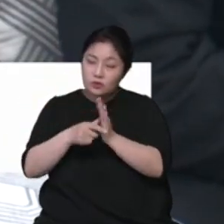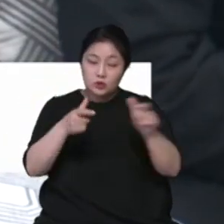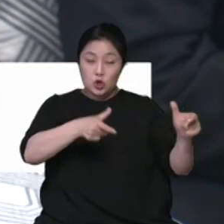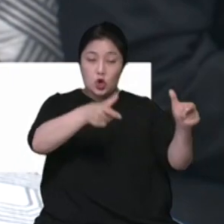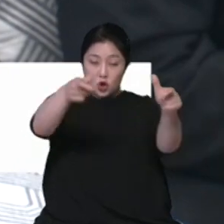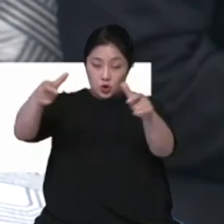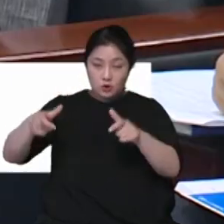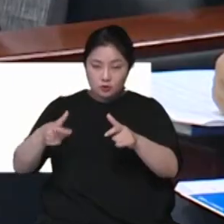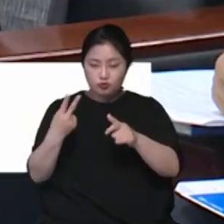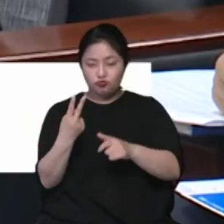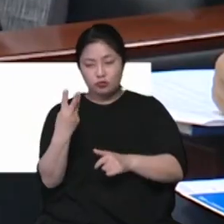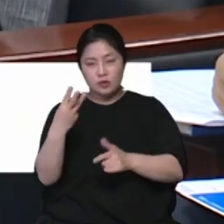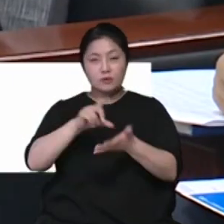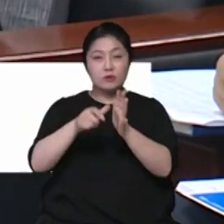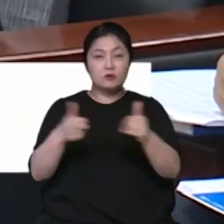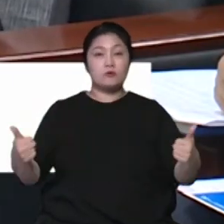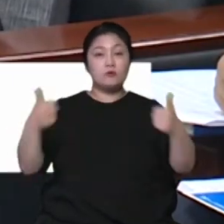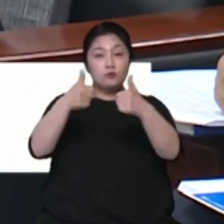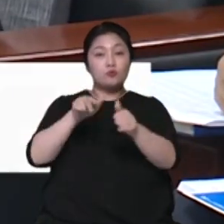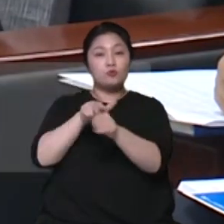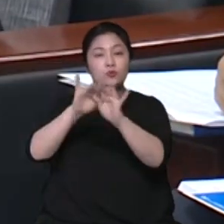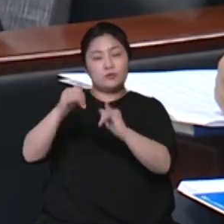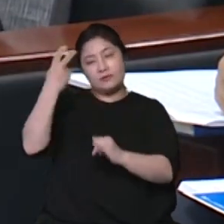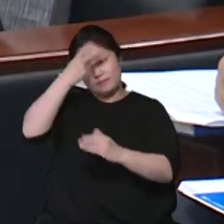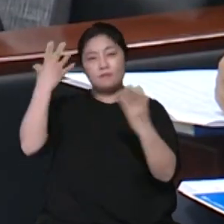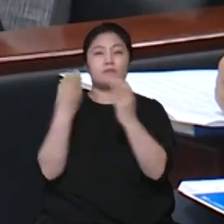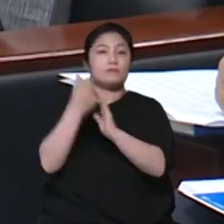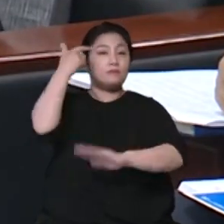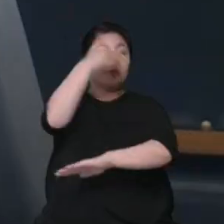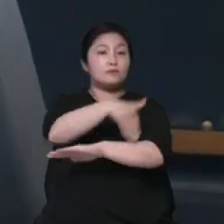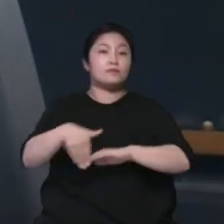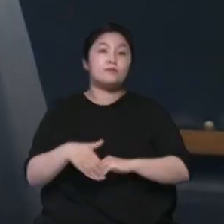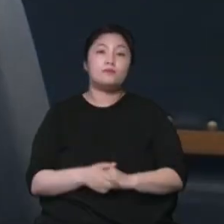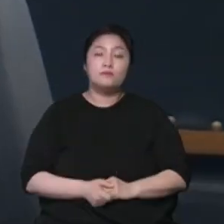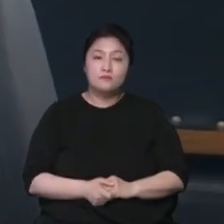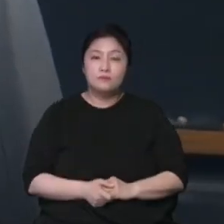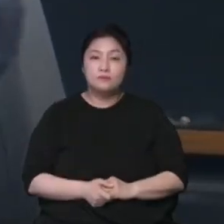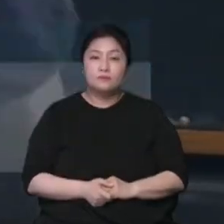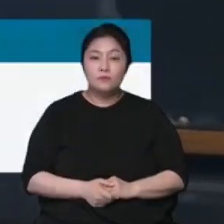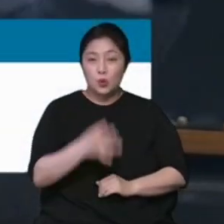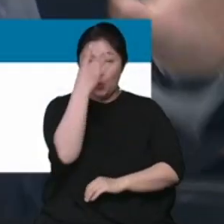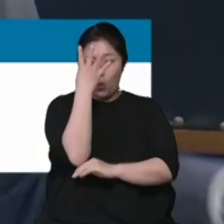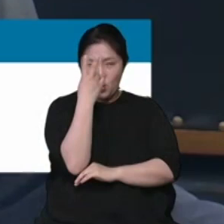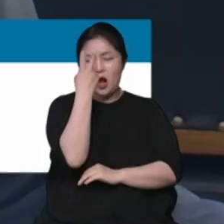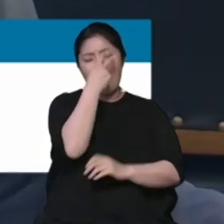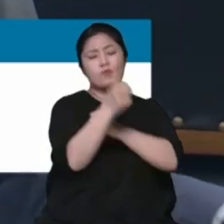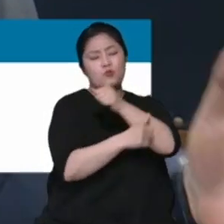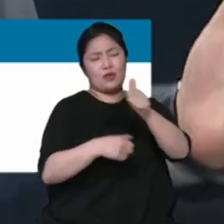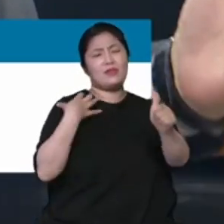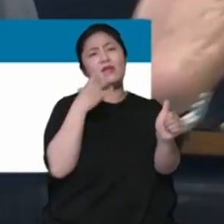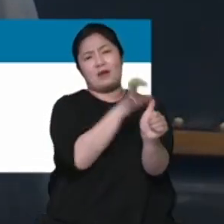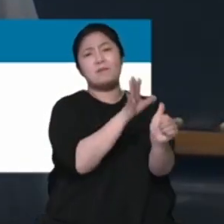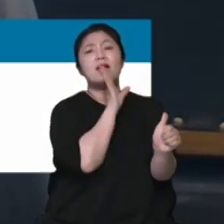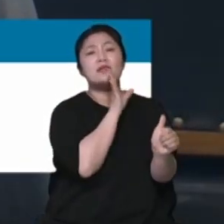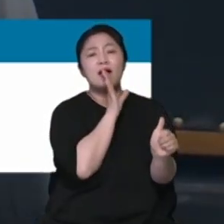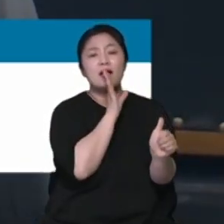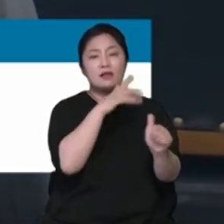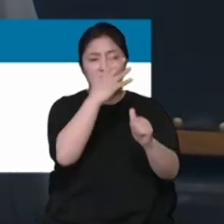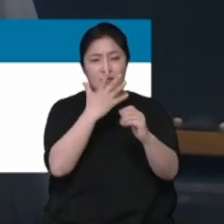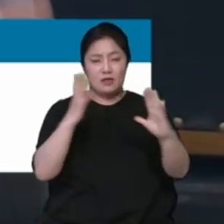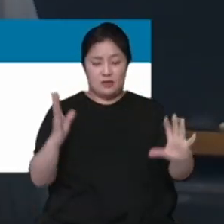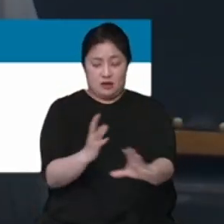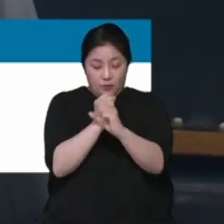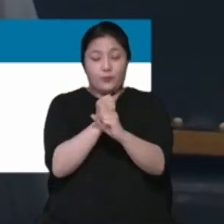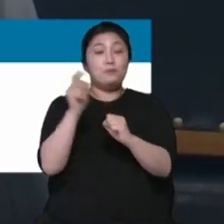선거구별로 두세 명의 경선 대상자가 선정될 전망입니다. 원래는 검증에서 다 해야 될 일을 좁혀서